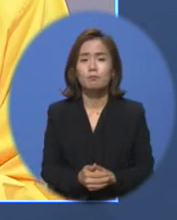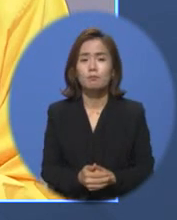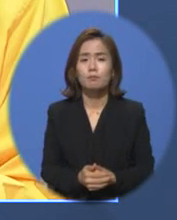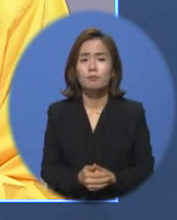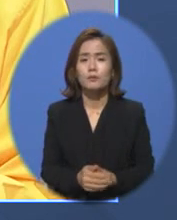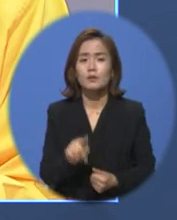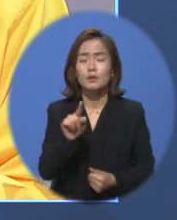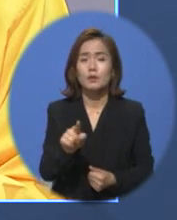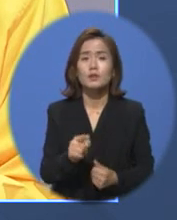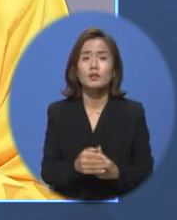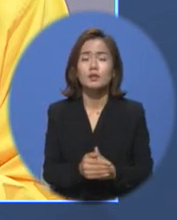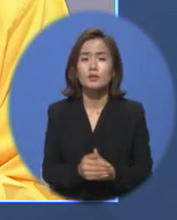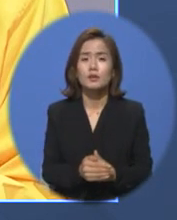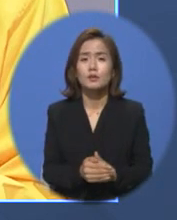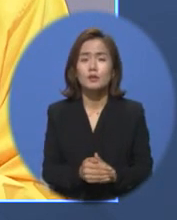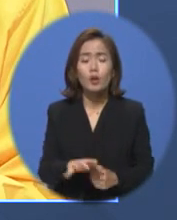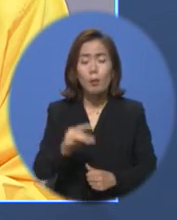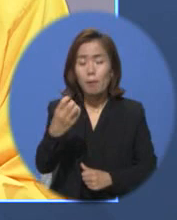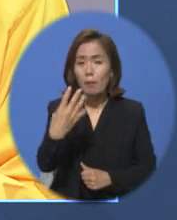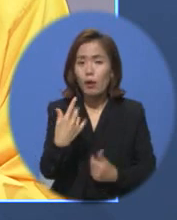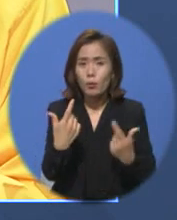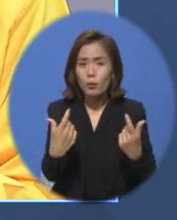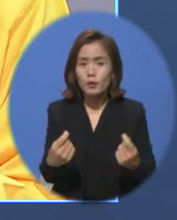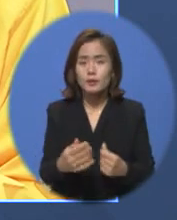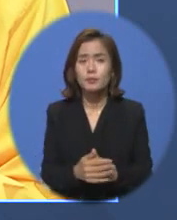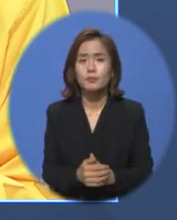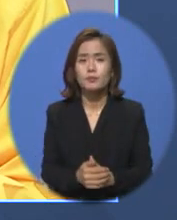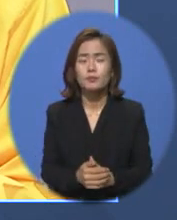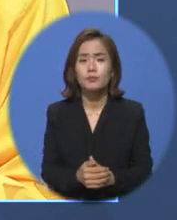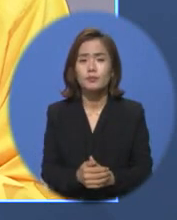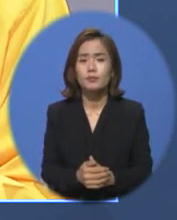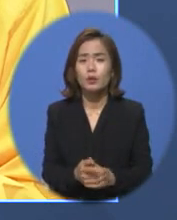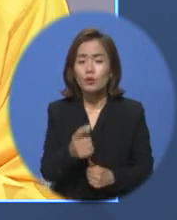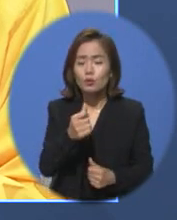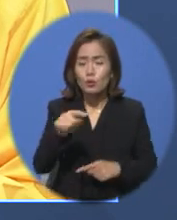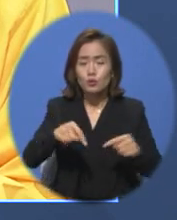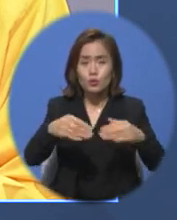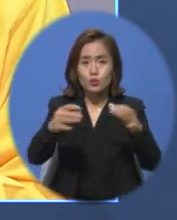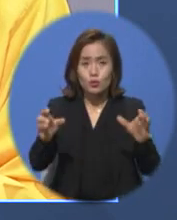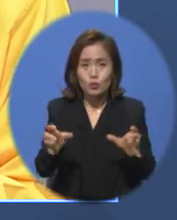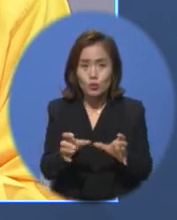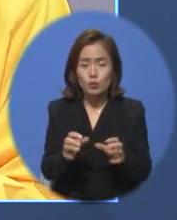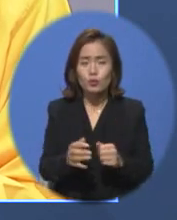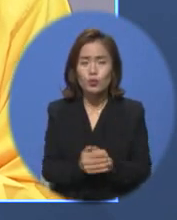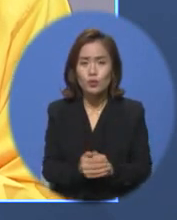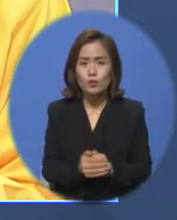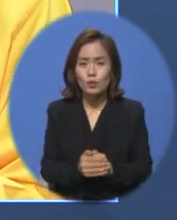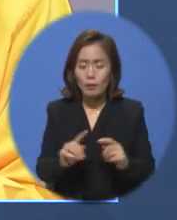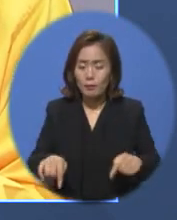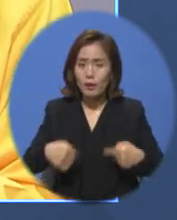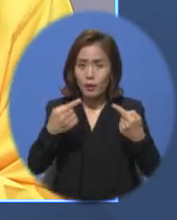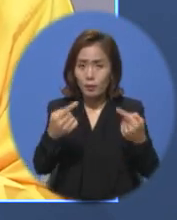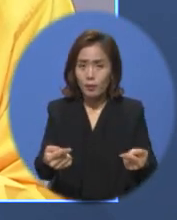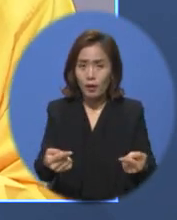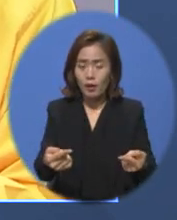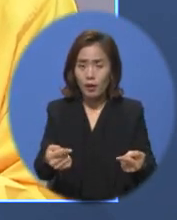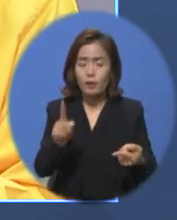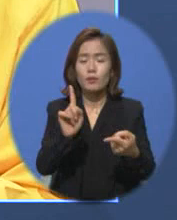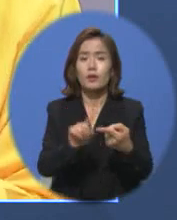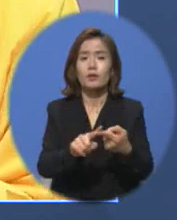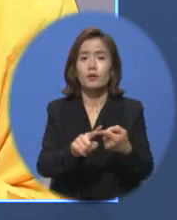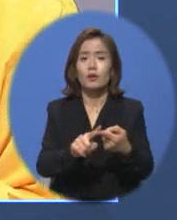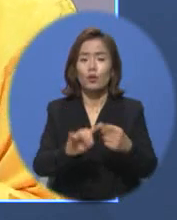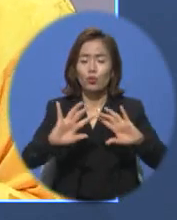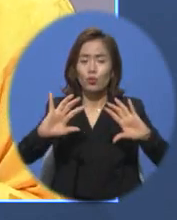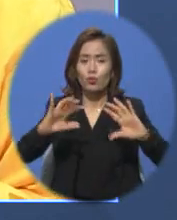.그래서 제가앞서 소수당이의회에진출해야한다고말씀드린것입니다. 핵심은그들이국회에진출해야한다는것입니다 .